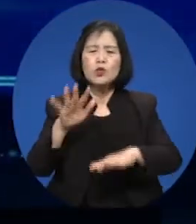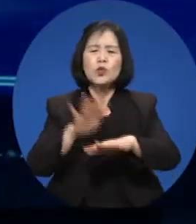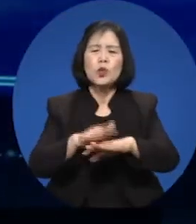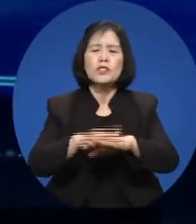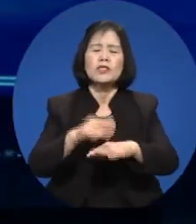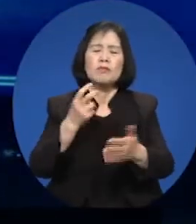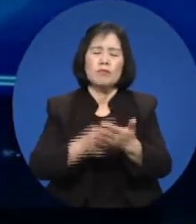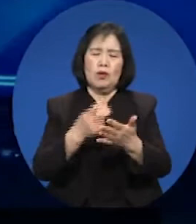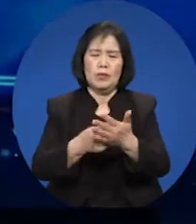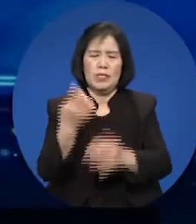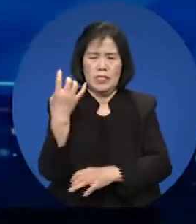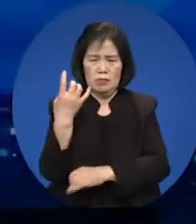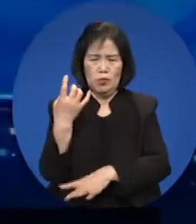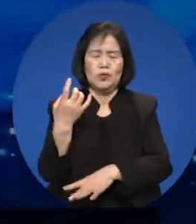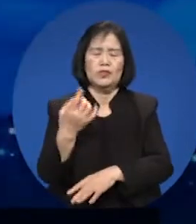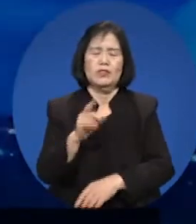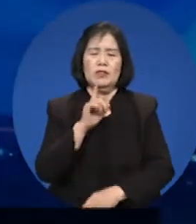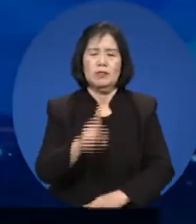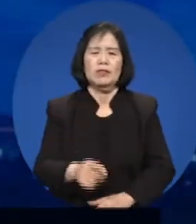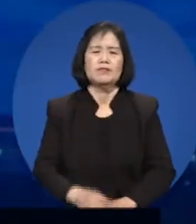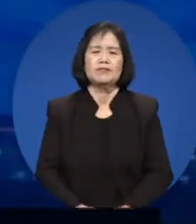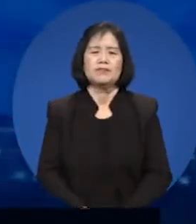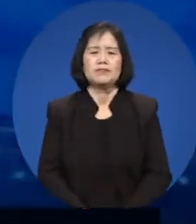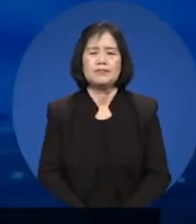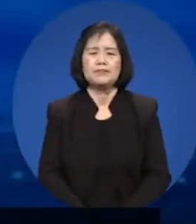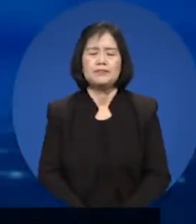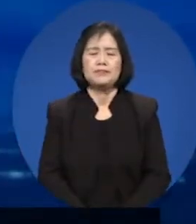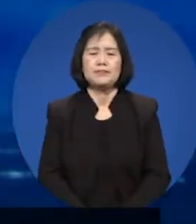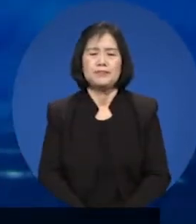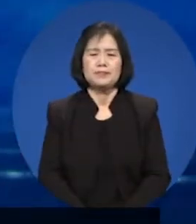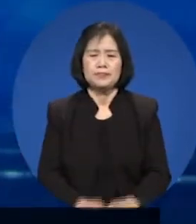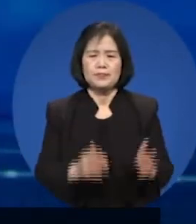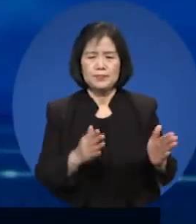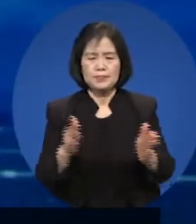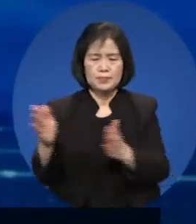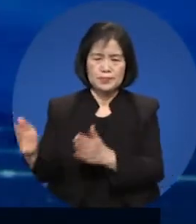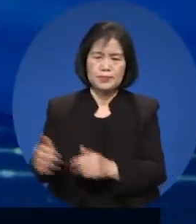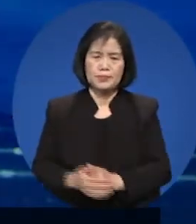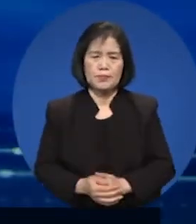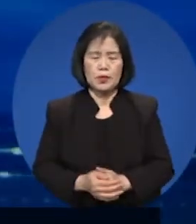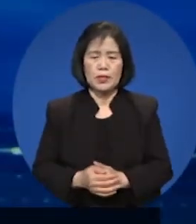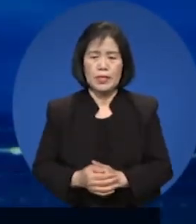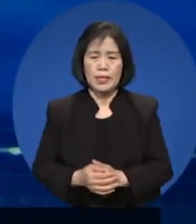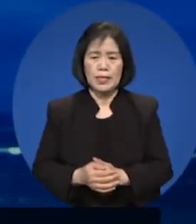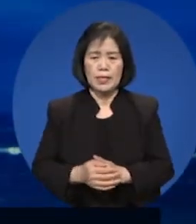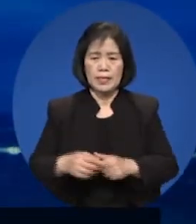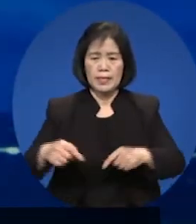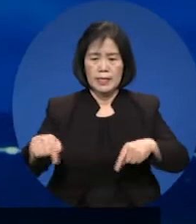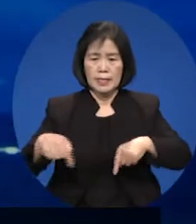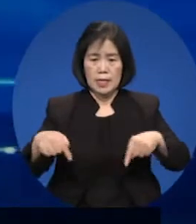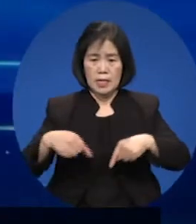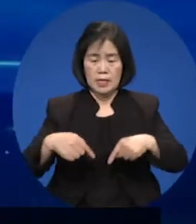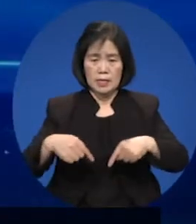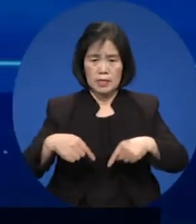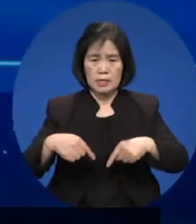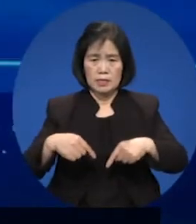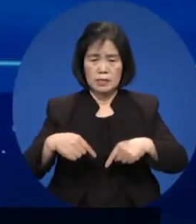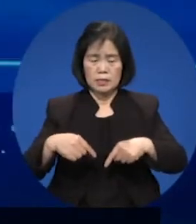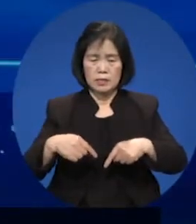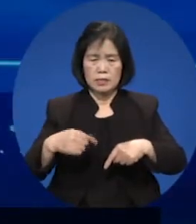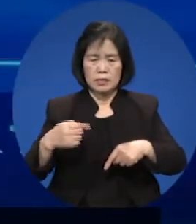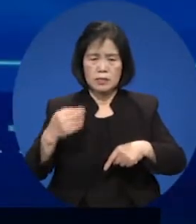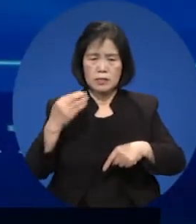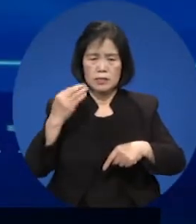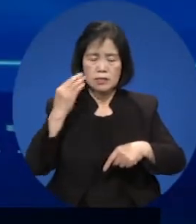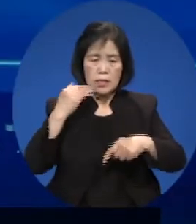되면서 다 적어 좀 다잡을 필요가 있다 저희가 여기까지 짚어봤습니다 그리고 이번에 당정 에서 얘기하고 있는 부분 lh 한국토지주택공사